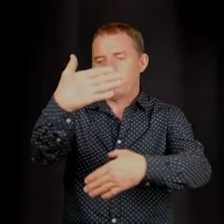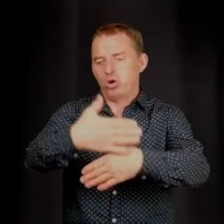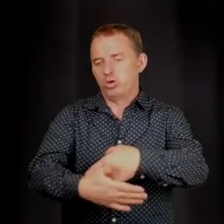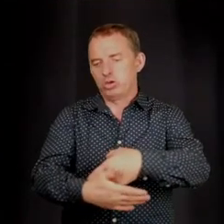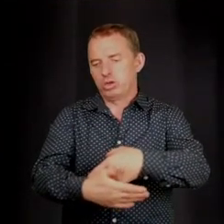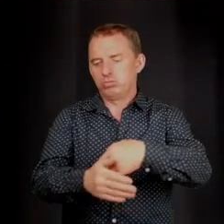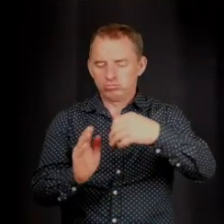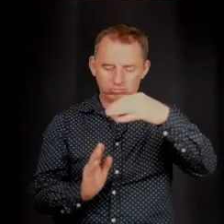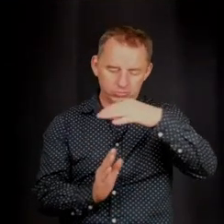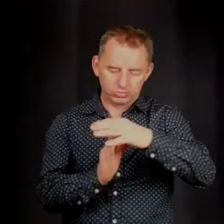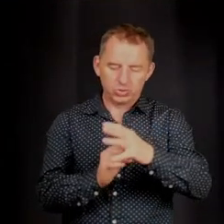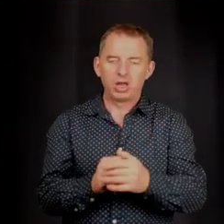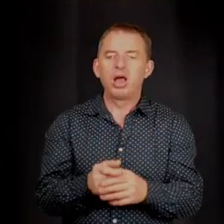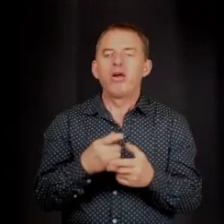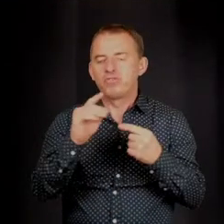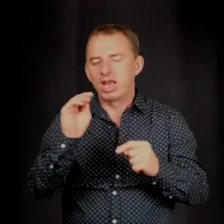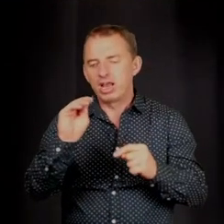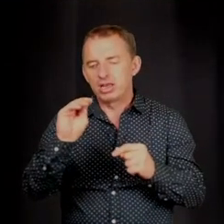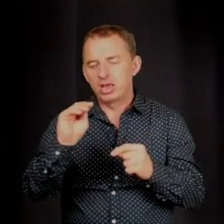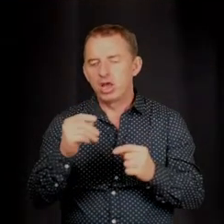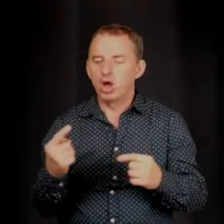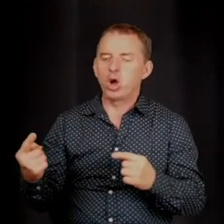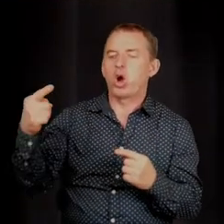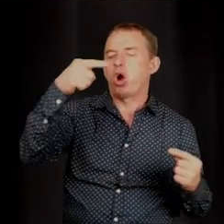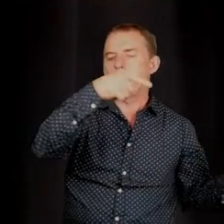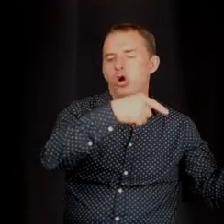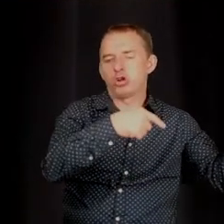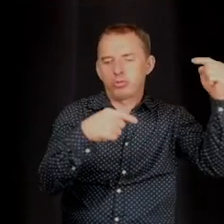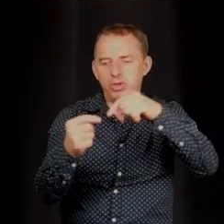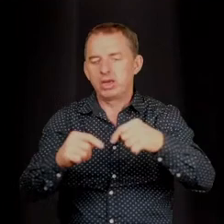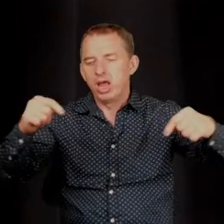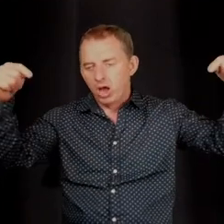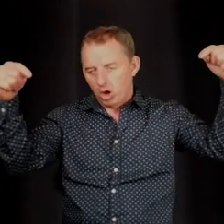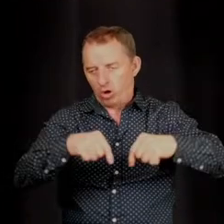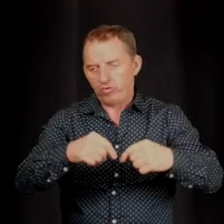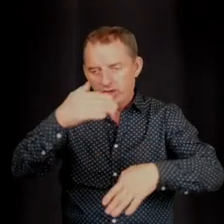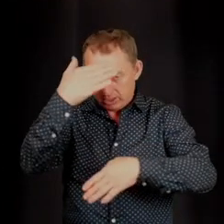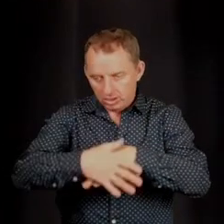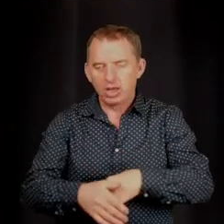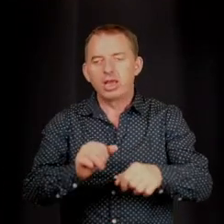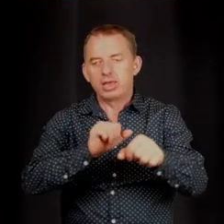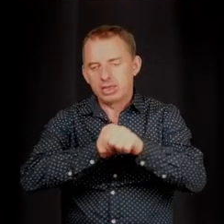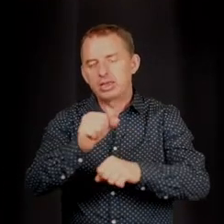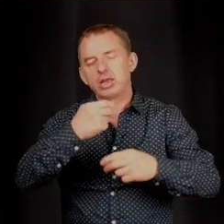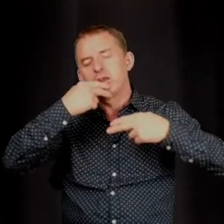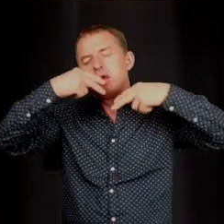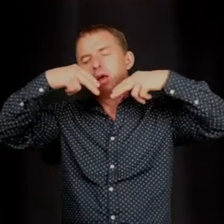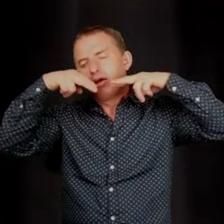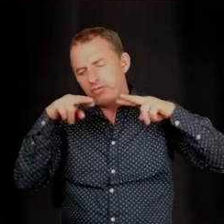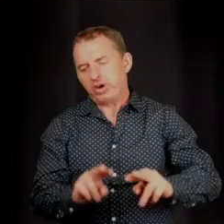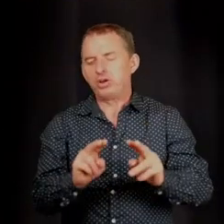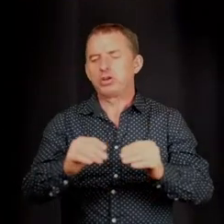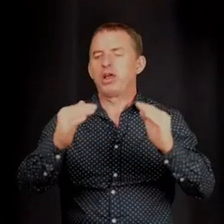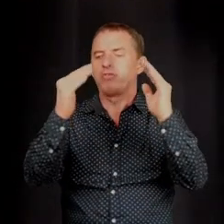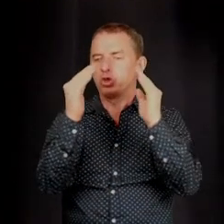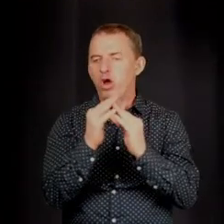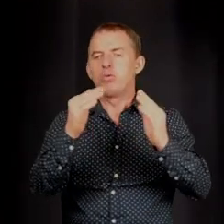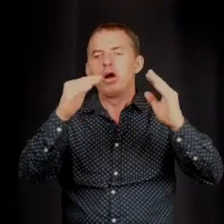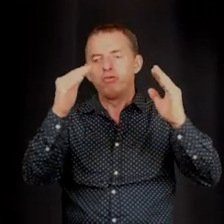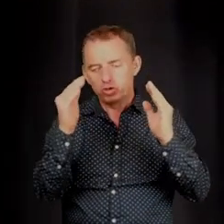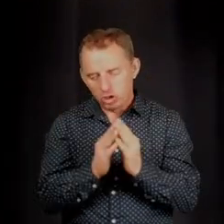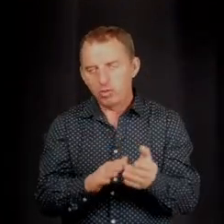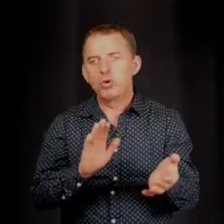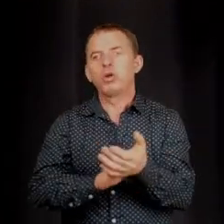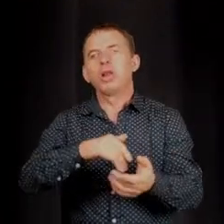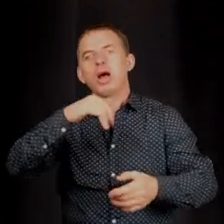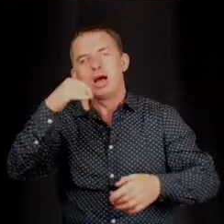Ten wielki kosmiczny konflikt zakończył and się. We are home. I jesteśmy w domu. Home forever. W domu na zawsze. One